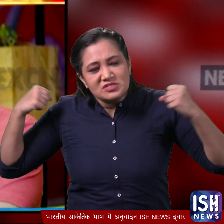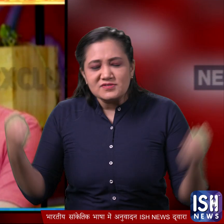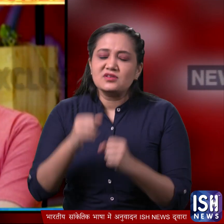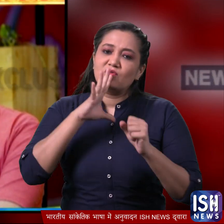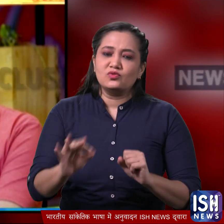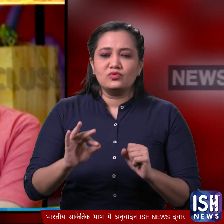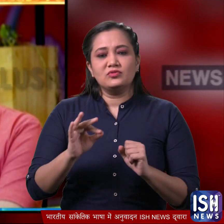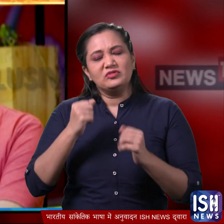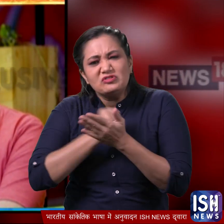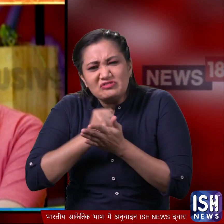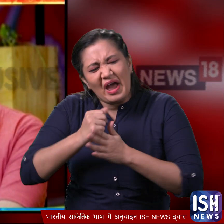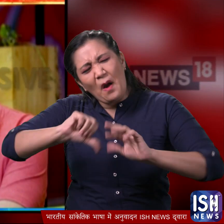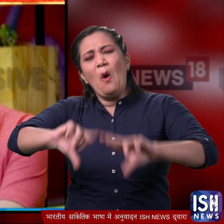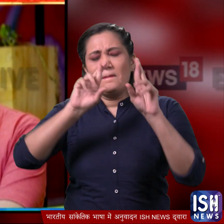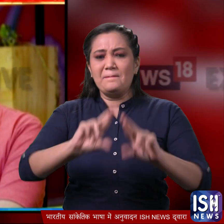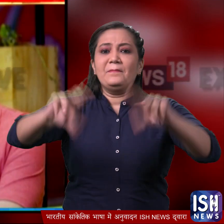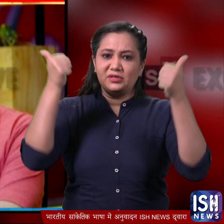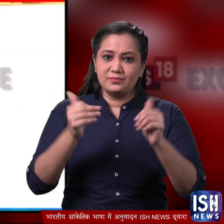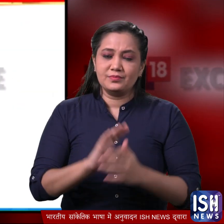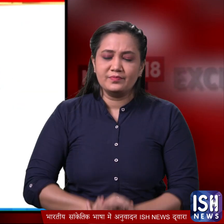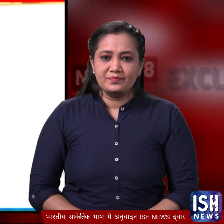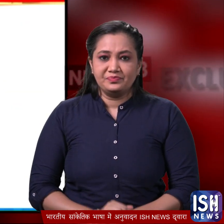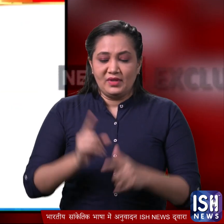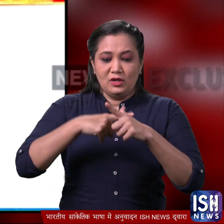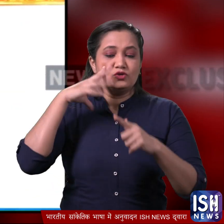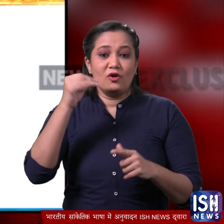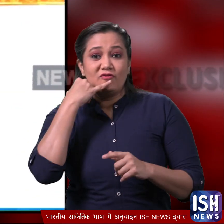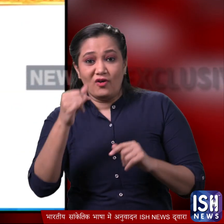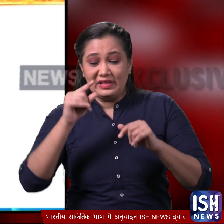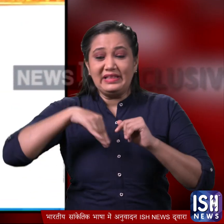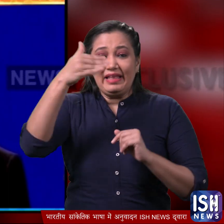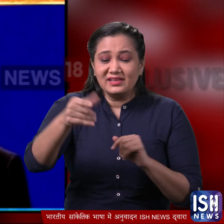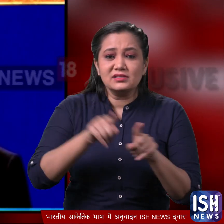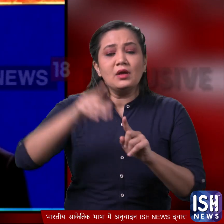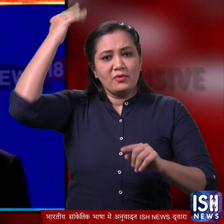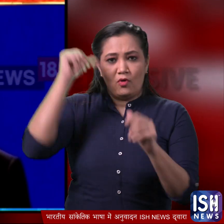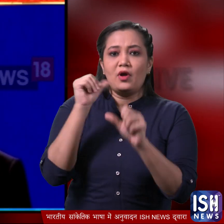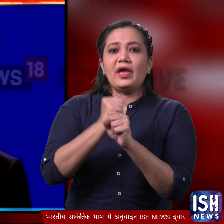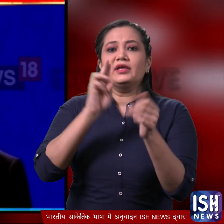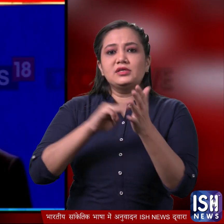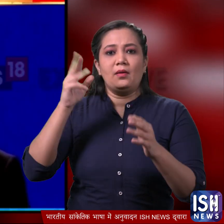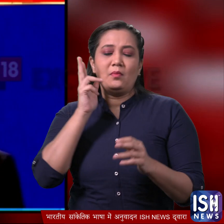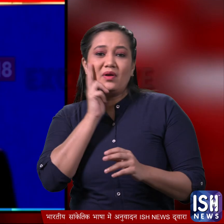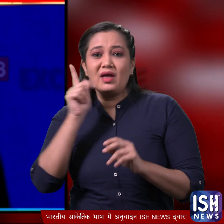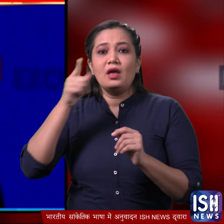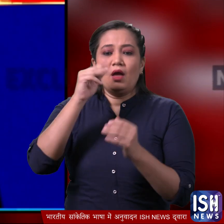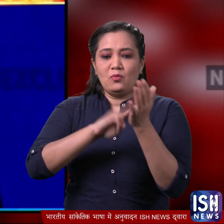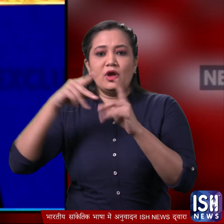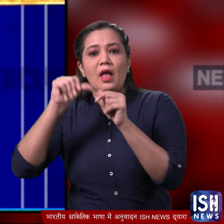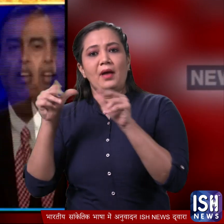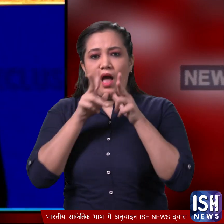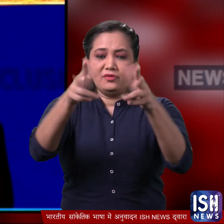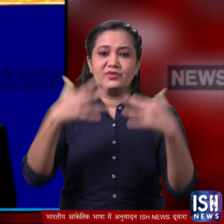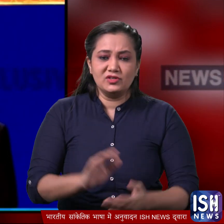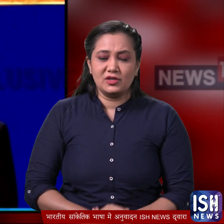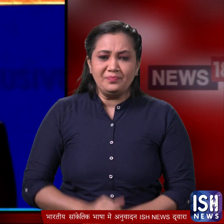go beyond, push the limits and make this possible. जियो फोन नेक्स्ट के लॉन्च का ऐलान रिलायंस की एजीएम में चेयरमैन मुकेश अंबानी ने किया